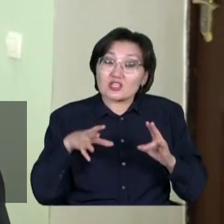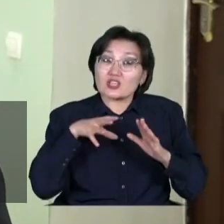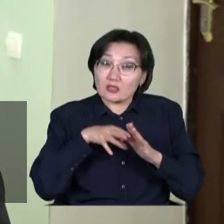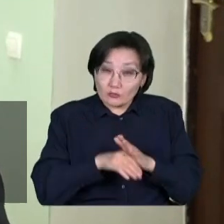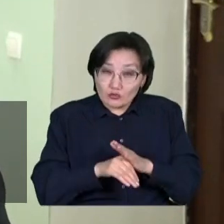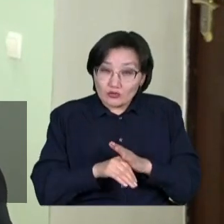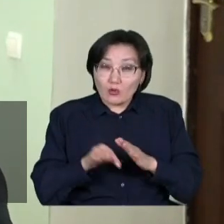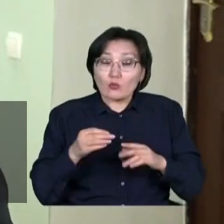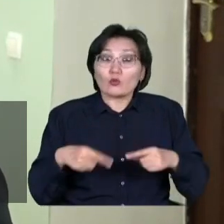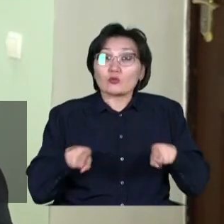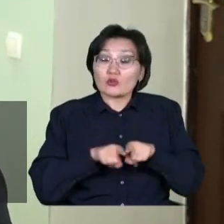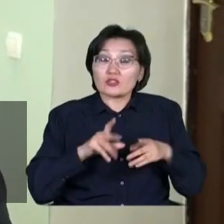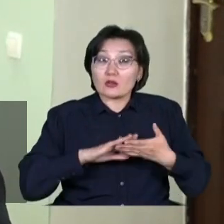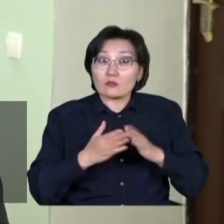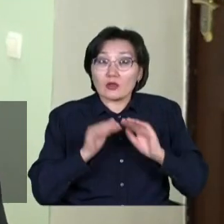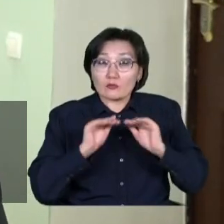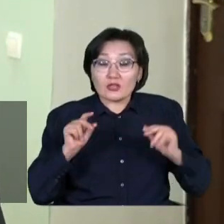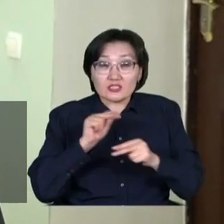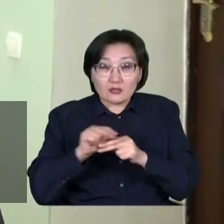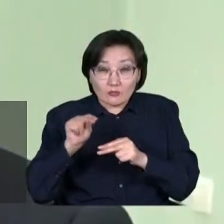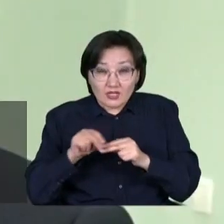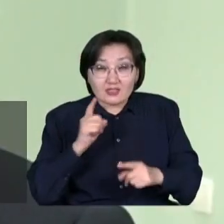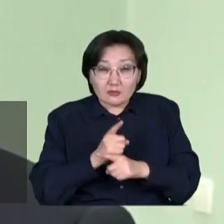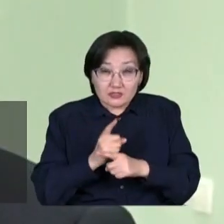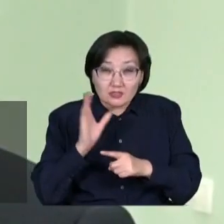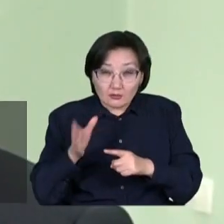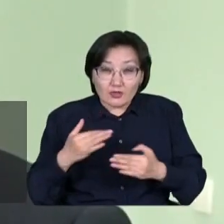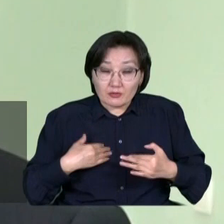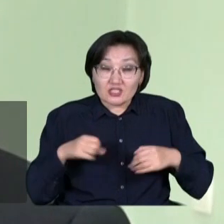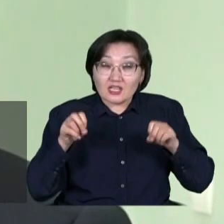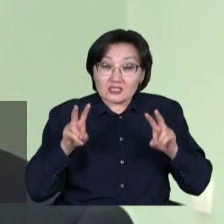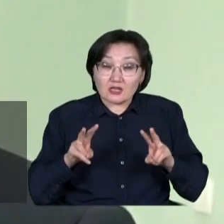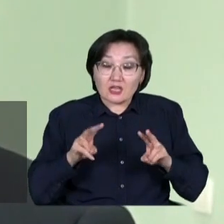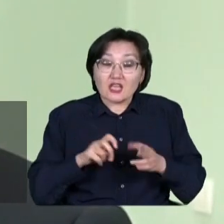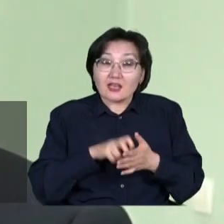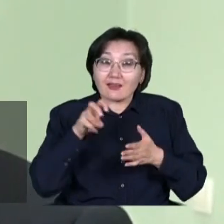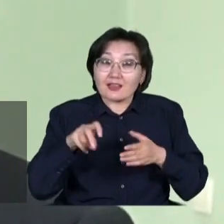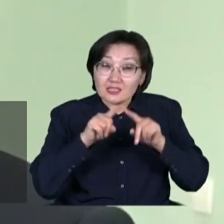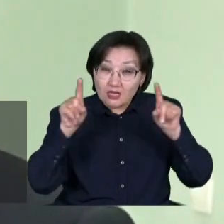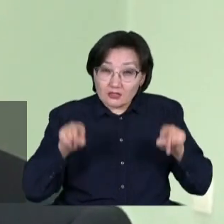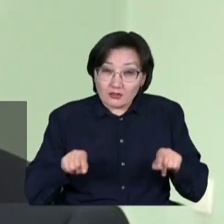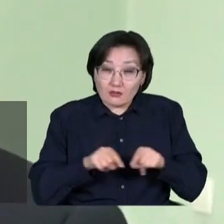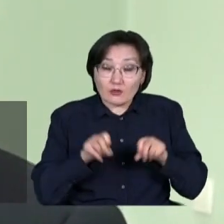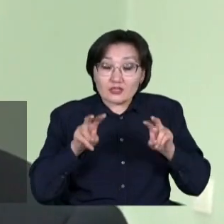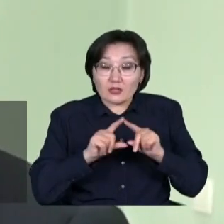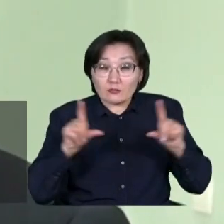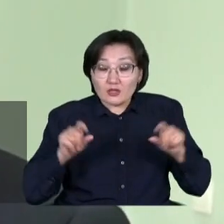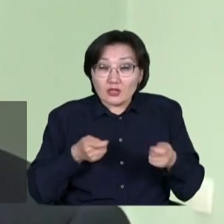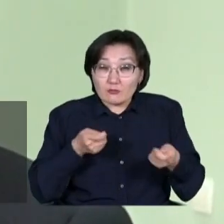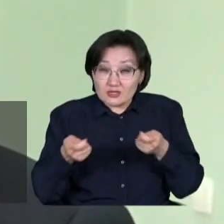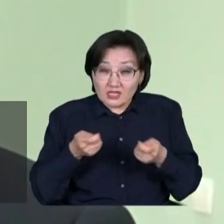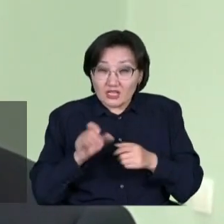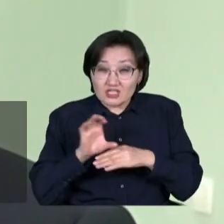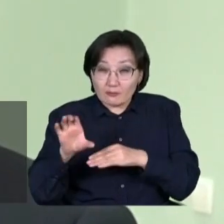жаңағы бала оқытуға, тәрбиелеуге тыйым салынады. Бізден арнайы жаңағы хаттар, арнайы мекемелерге, жаңа басшылыққа